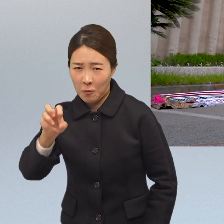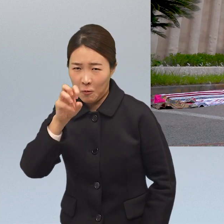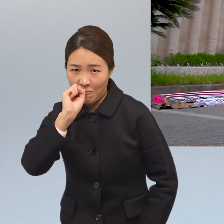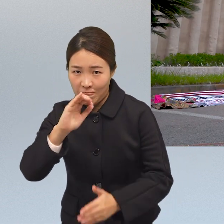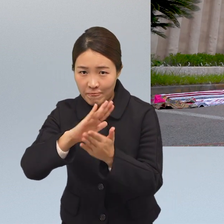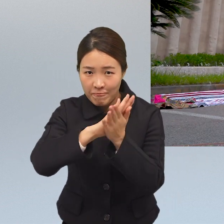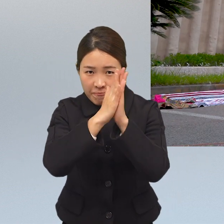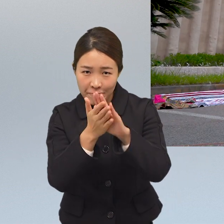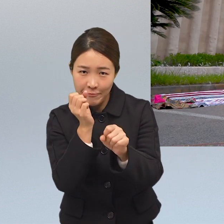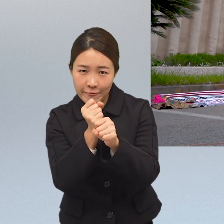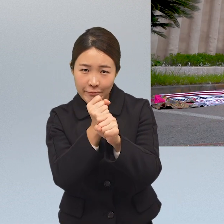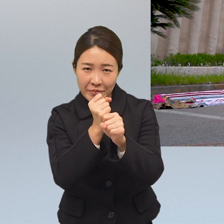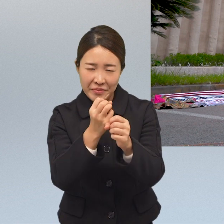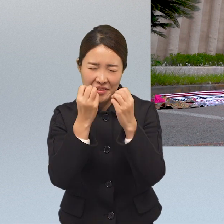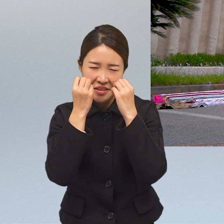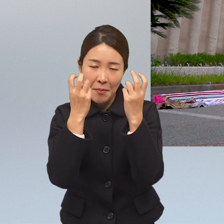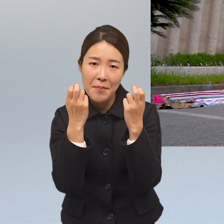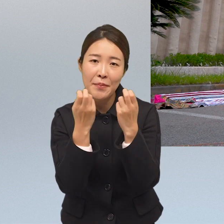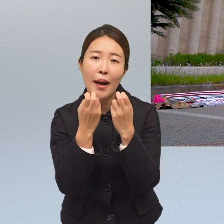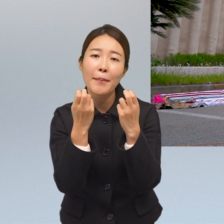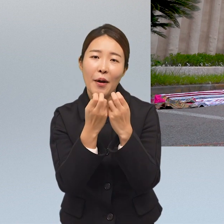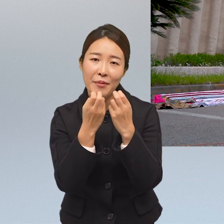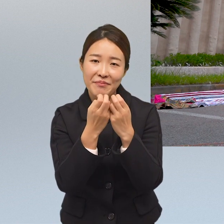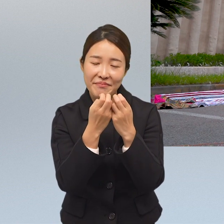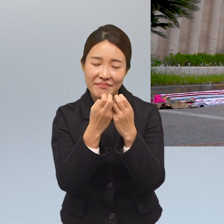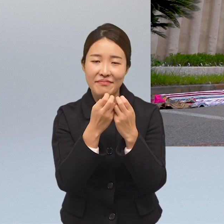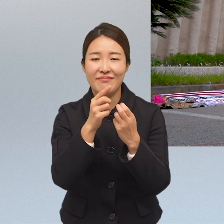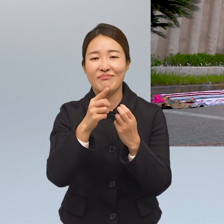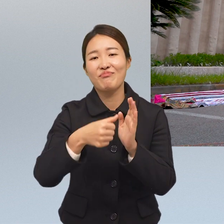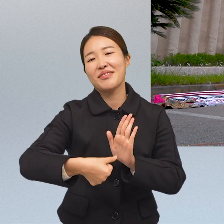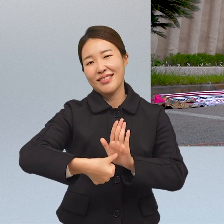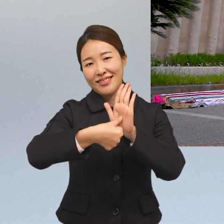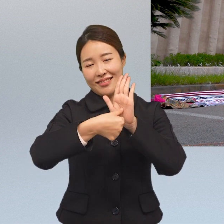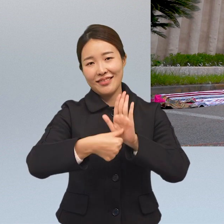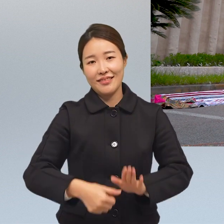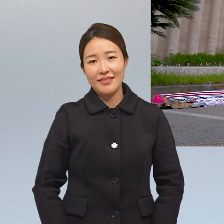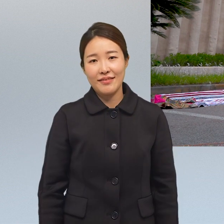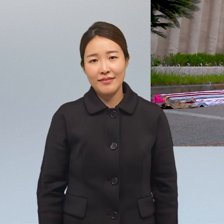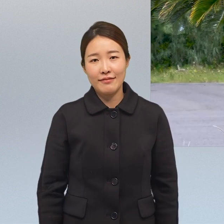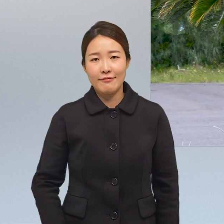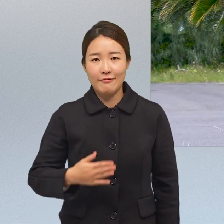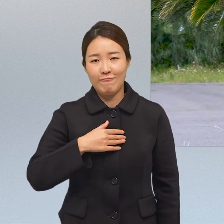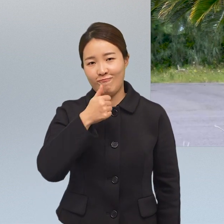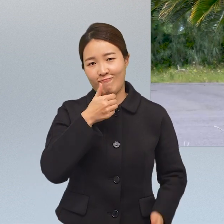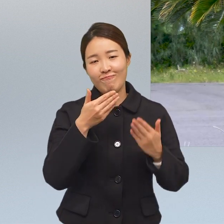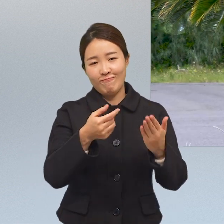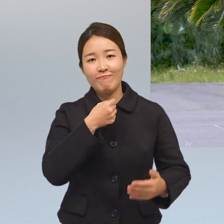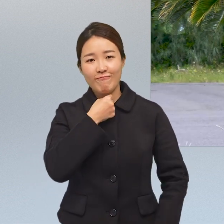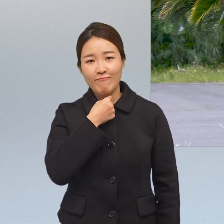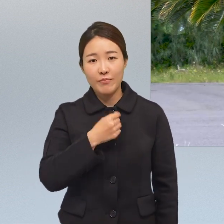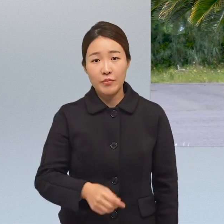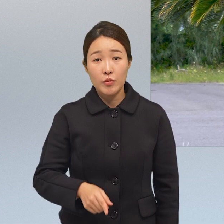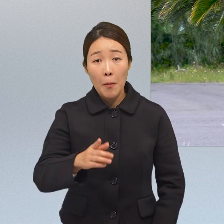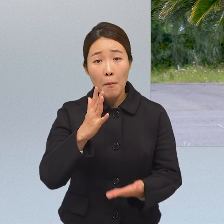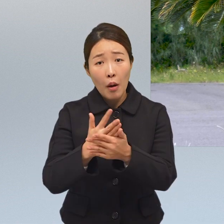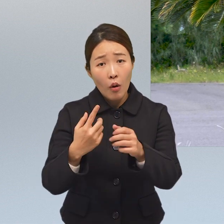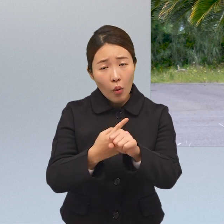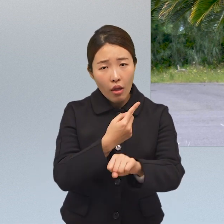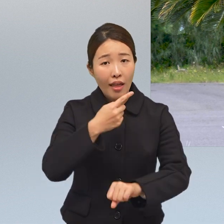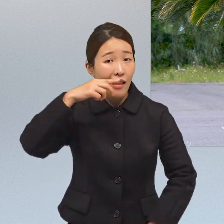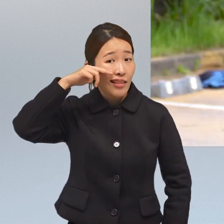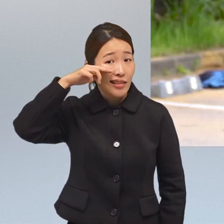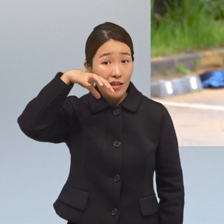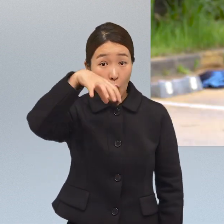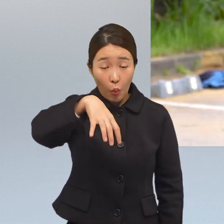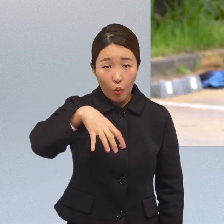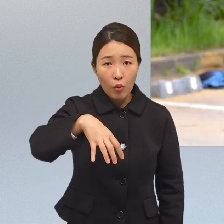고급화 시켰던 새로운 접근 방법을 택한 브랜드라고 저는 소개를 하고 싶고요. 네. 이 밖에도